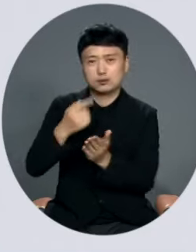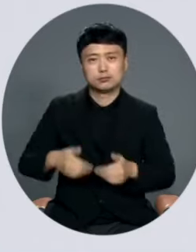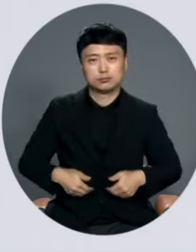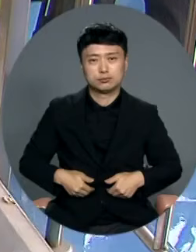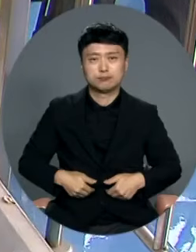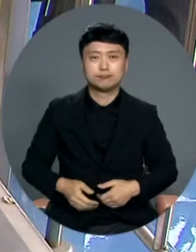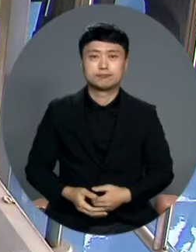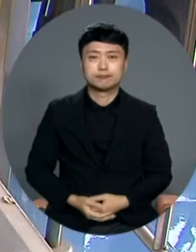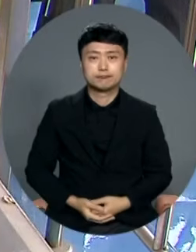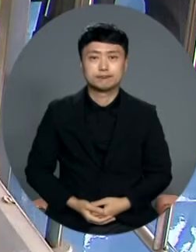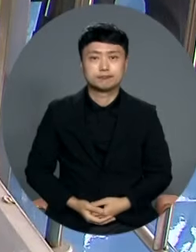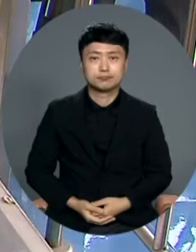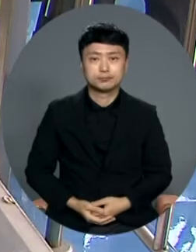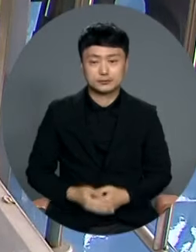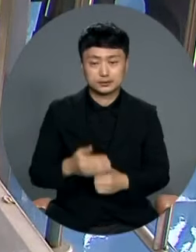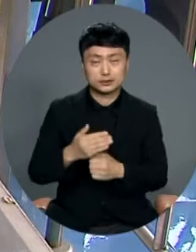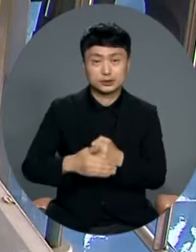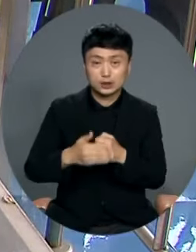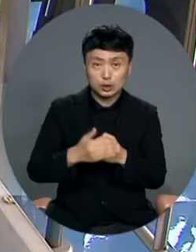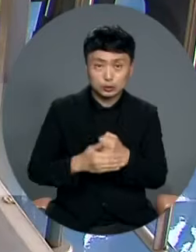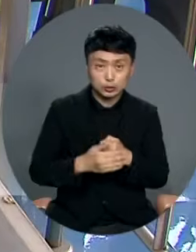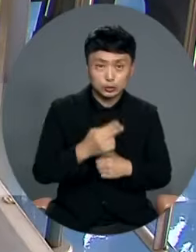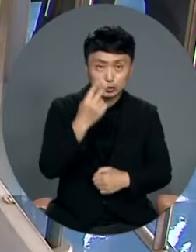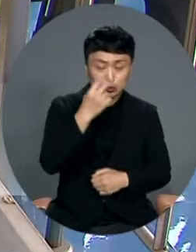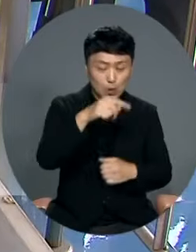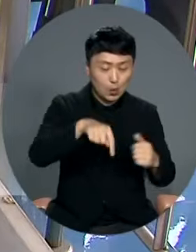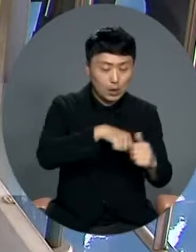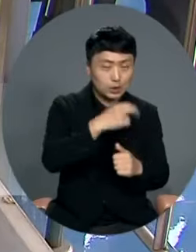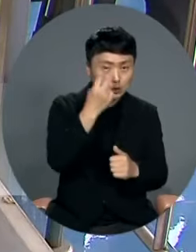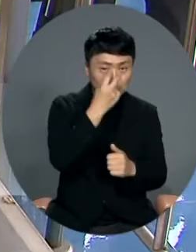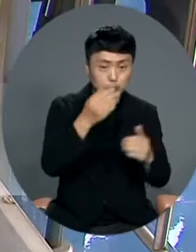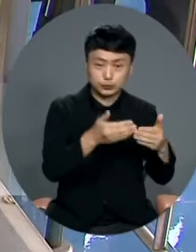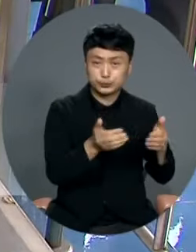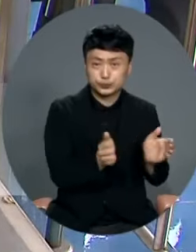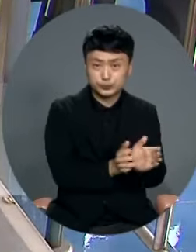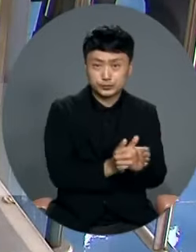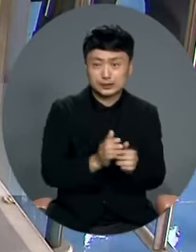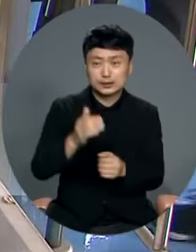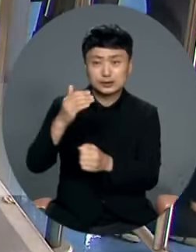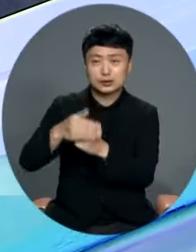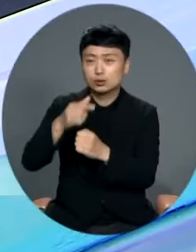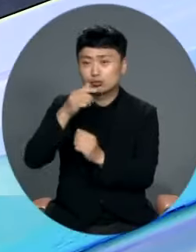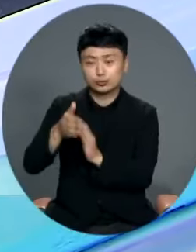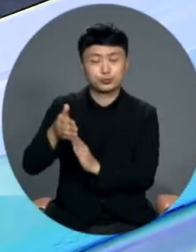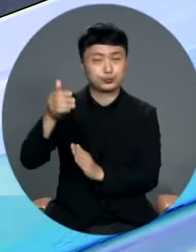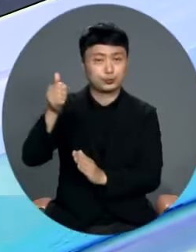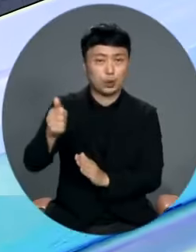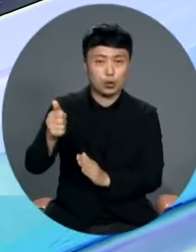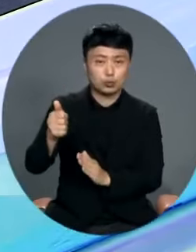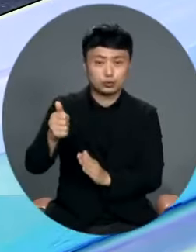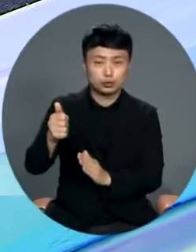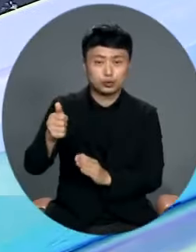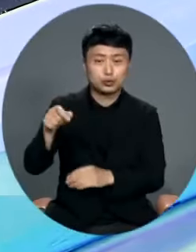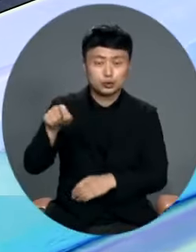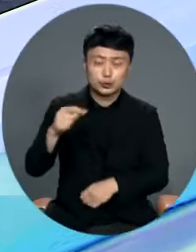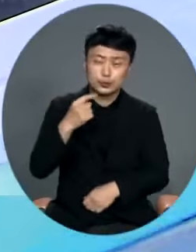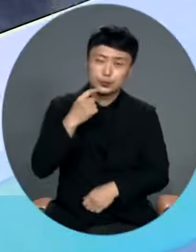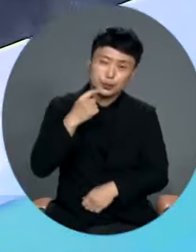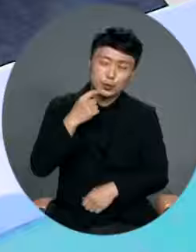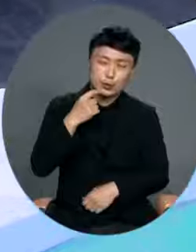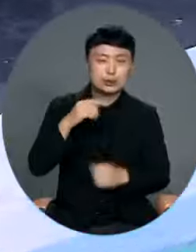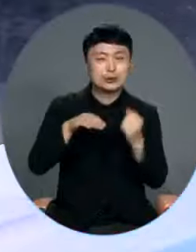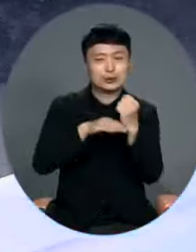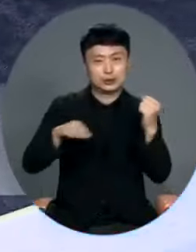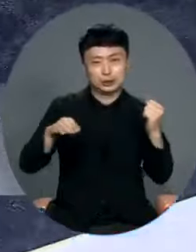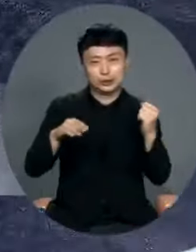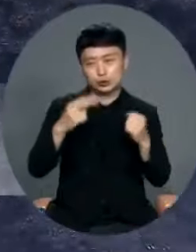있습니다. 대구지역 환경기자단과 환경단체들은 최근 대구시 상수도사업본부에 수돗물의 마이크로시스틴 농도를